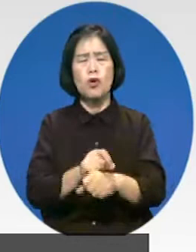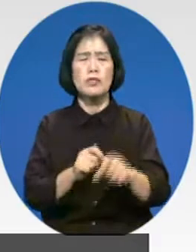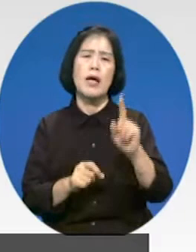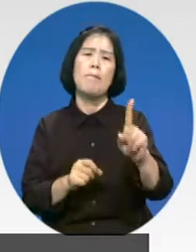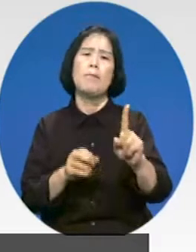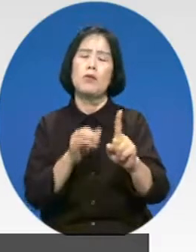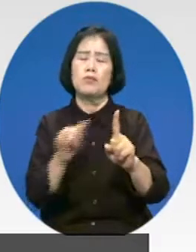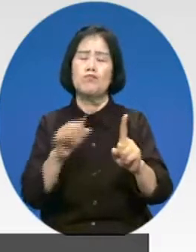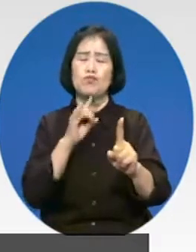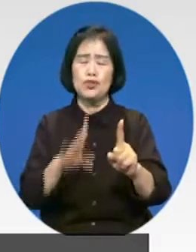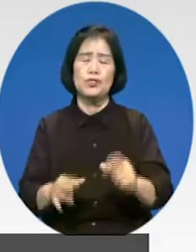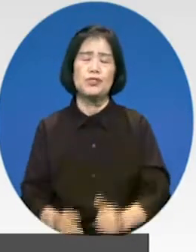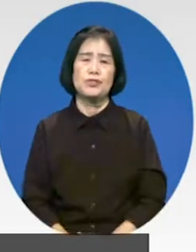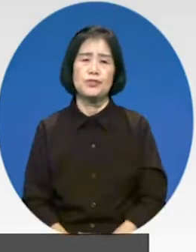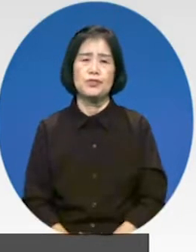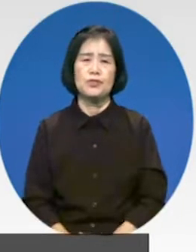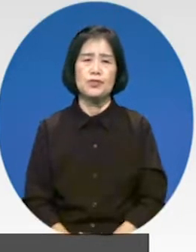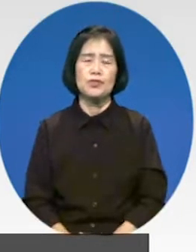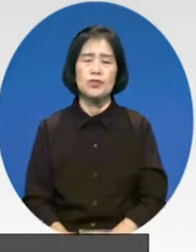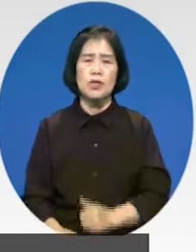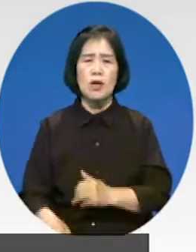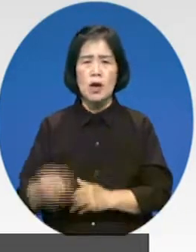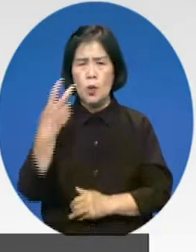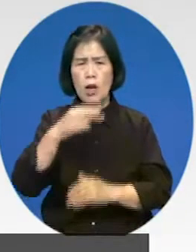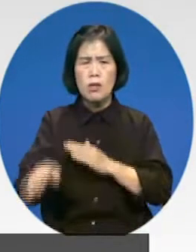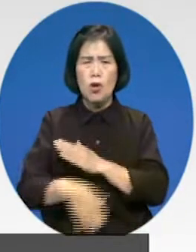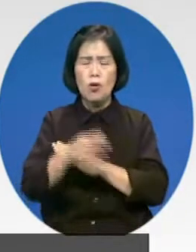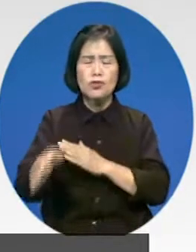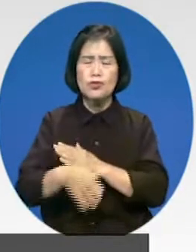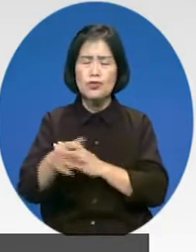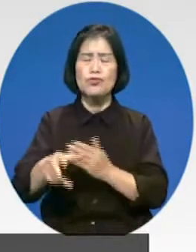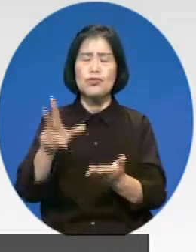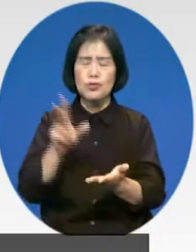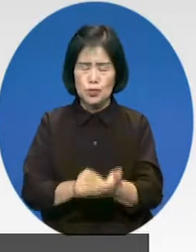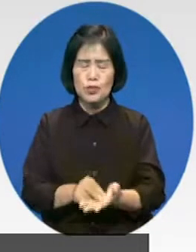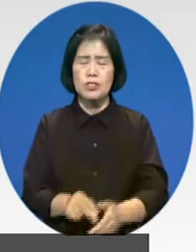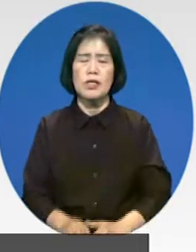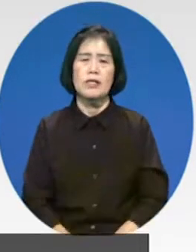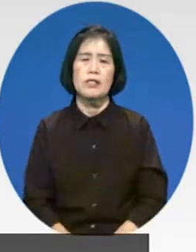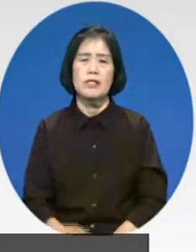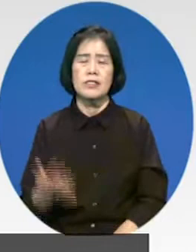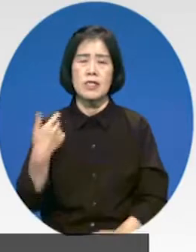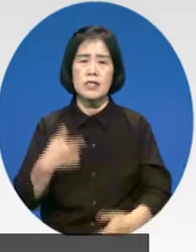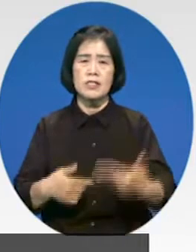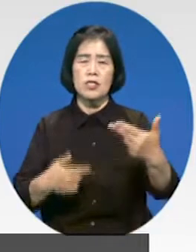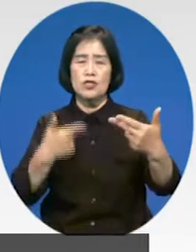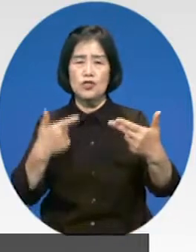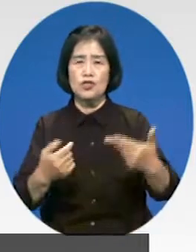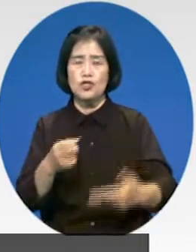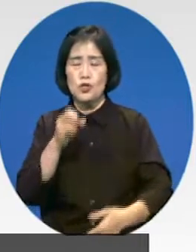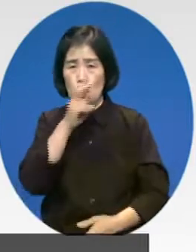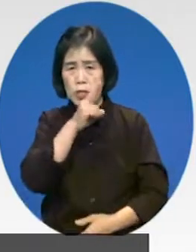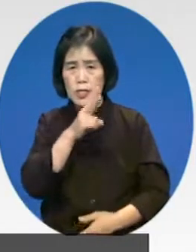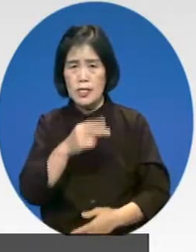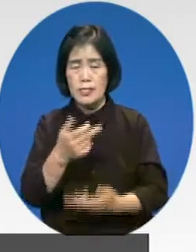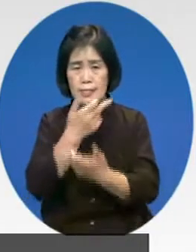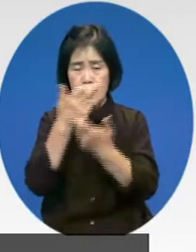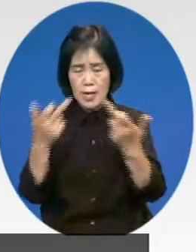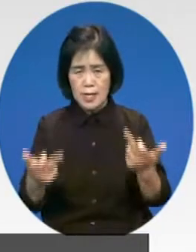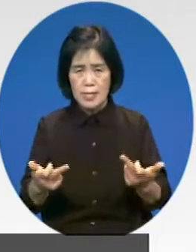명뿐이라는 얘기인데 국내 허술한 관리 시스템 도마 위에 올랐다. 지난 6일에 용인시 처인구에 있는